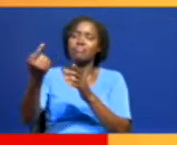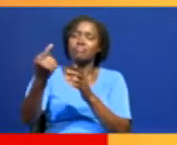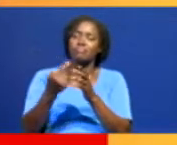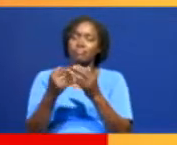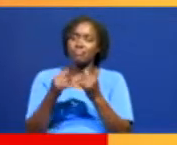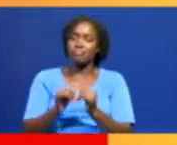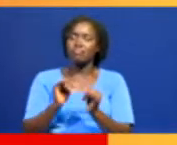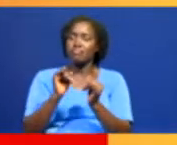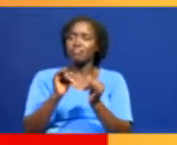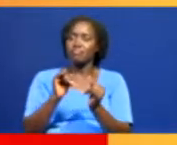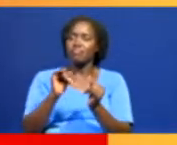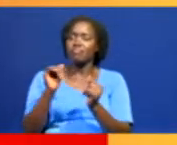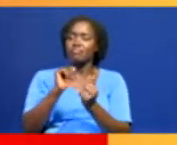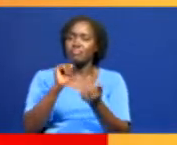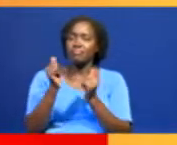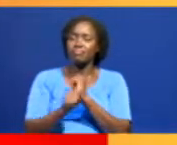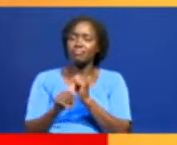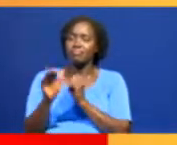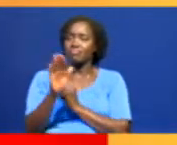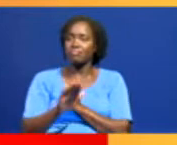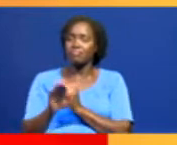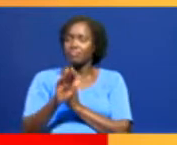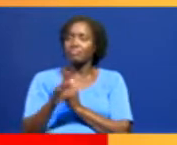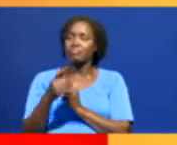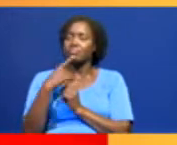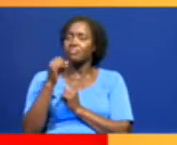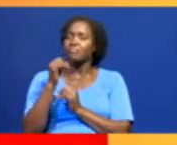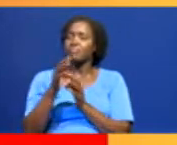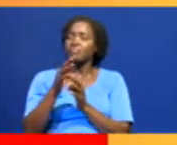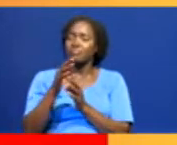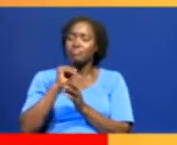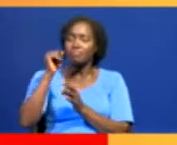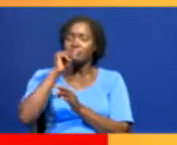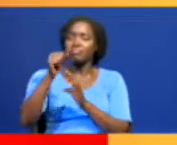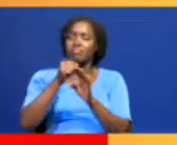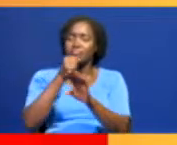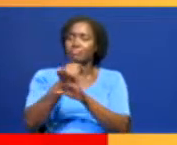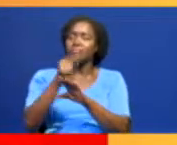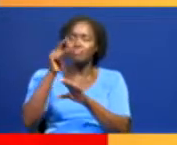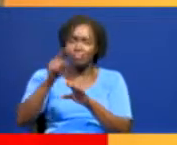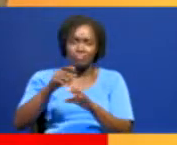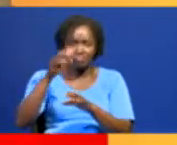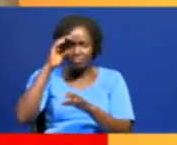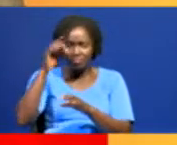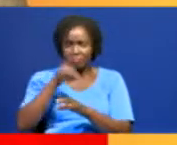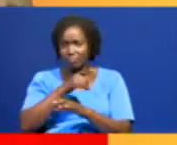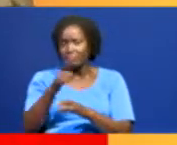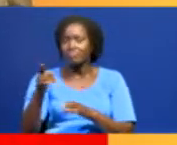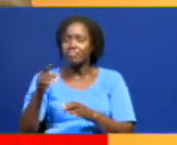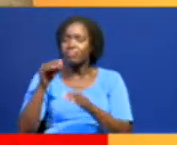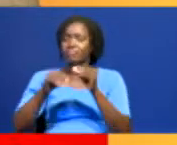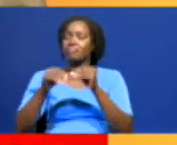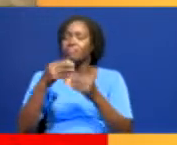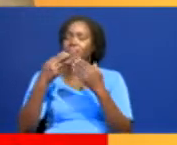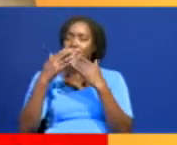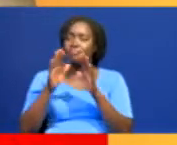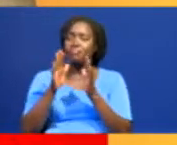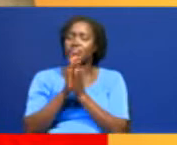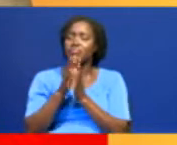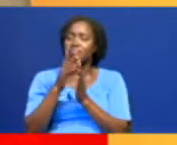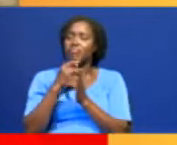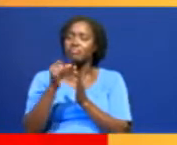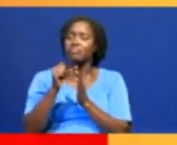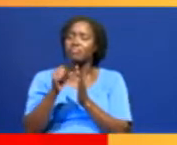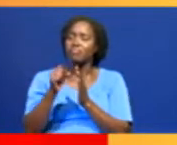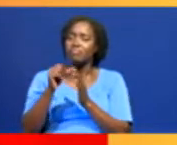kujaribu kubadilisha eneo. So yule ambaye amekuja kisiasa lazima pia angalie watu ambao walimchagua. So tukapata kwamba sasa badala ya